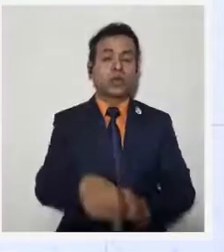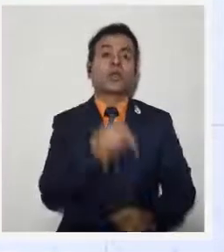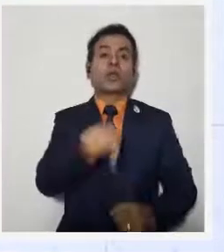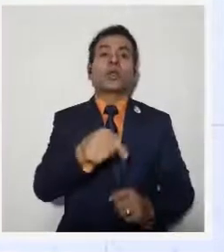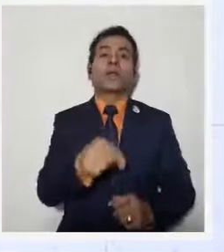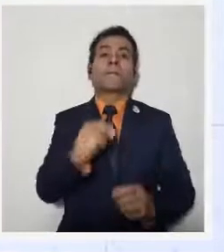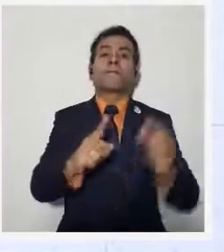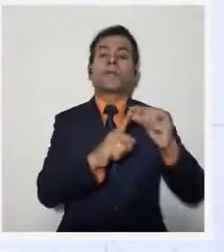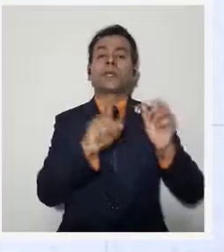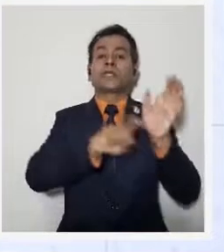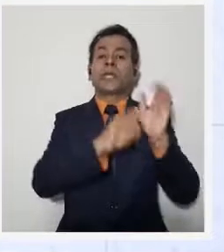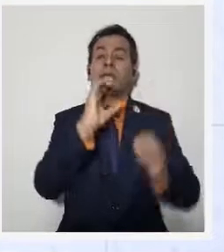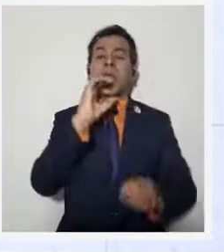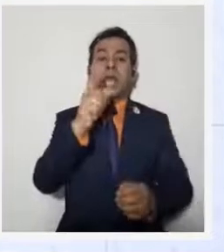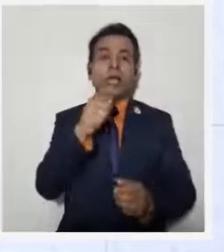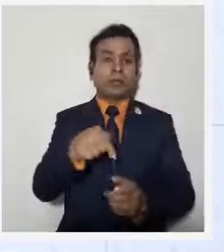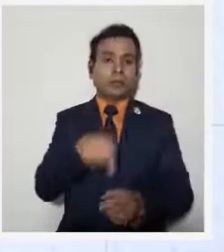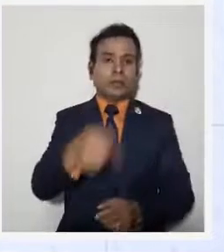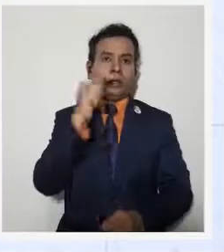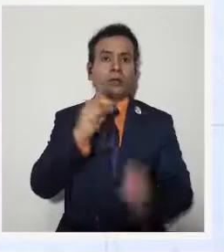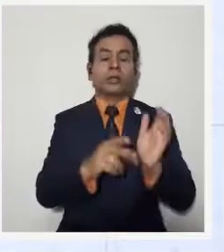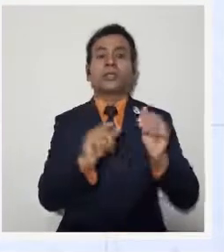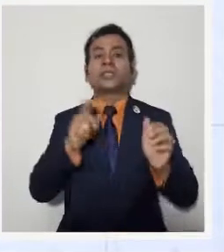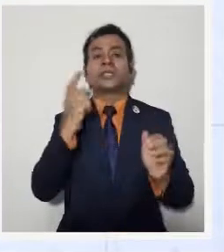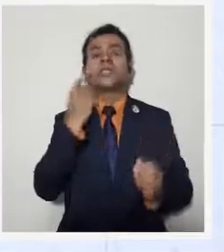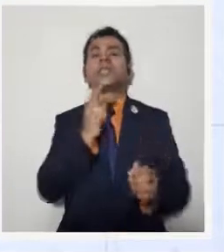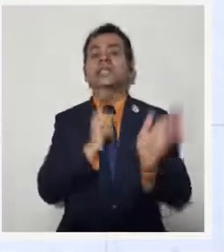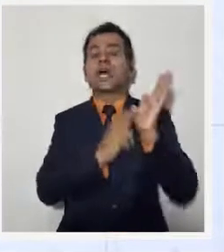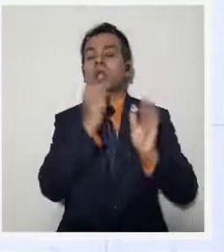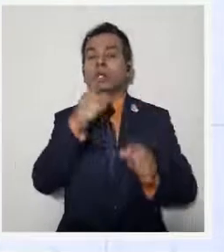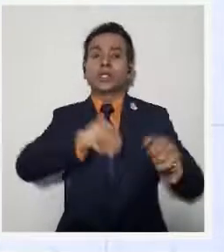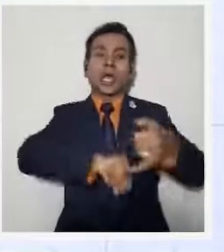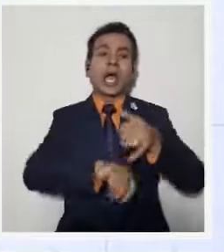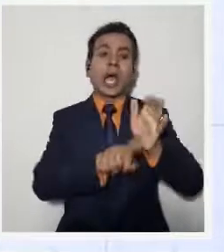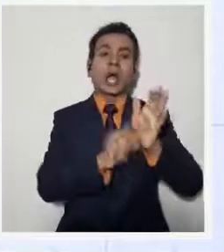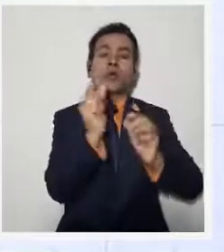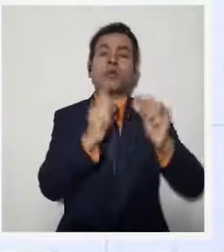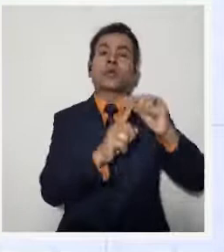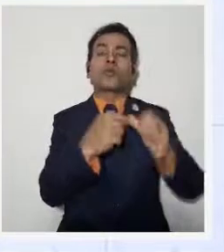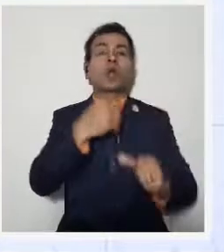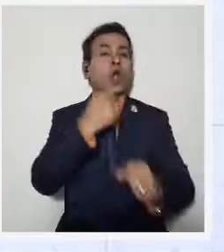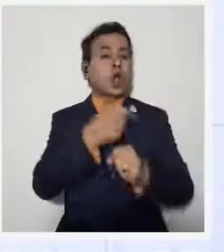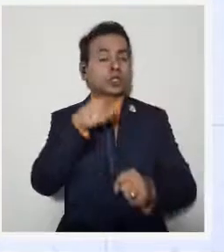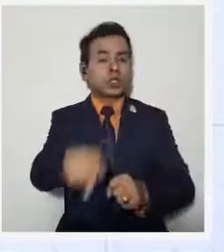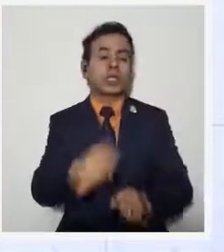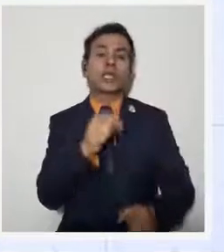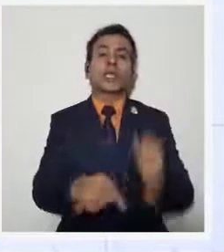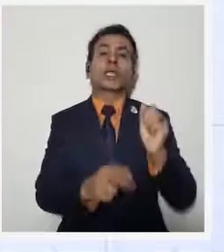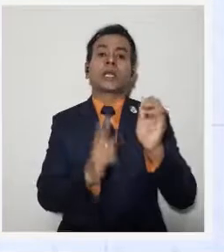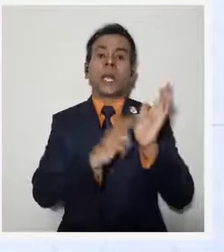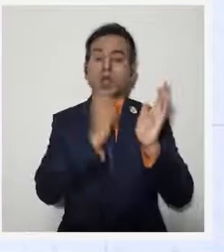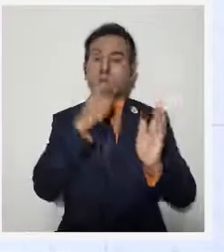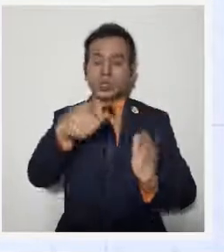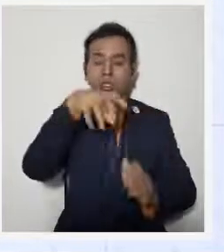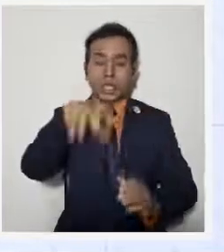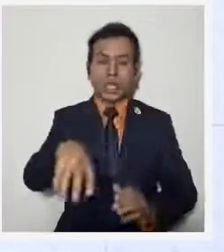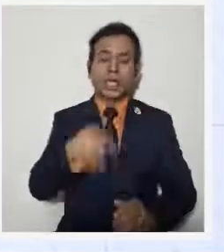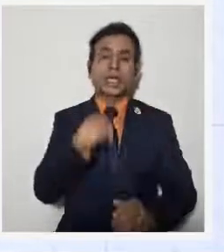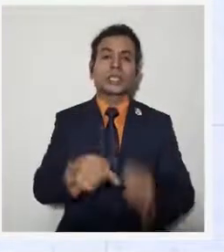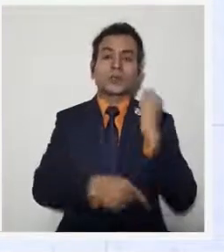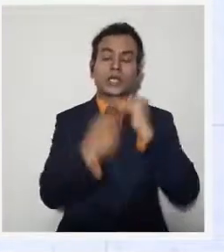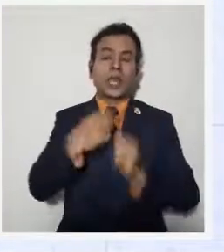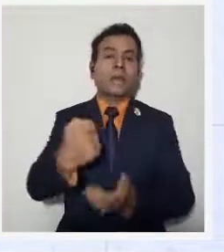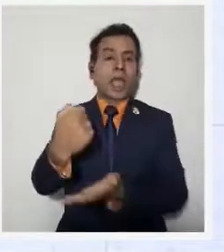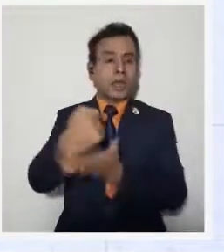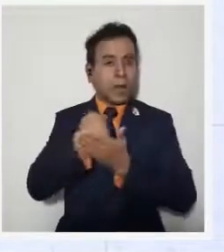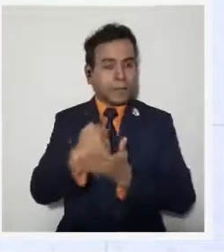লিমিটেড। আমাদের সাহায্য করছেন গাজী কোভিড-19 PCR ল্যাব, রূপগঞ্জ, নারায়ণগঞ্জ। সবার প্রতি অনেক অনেক কৃতজ্ঞতা